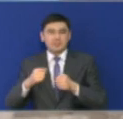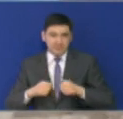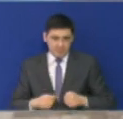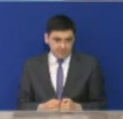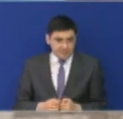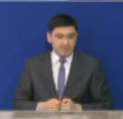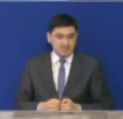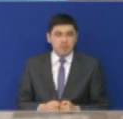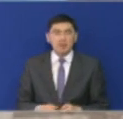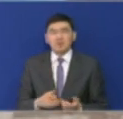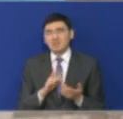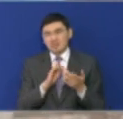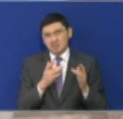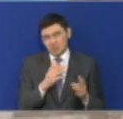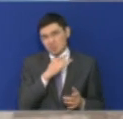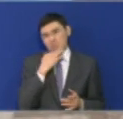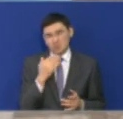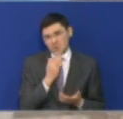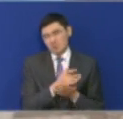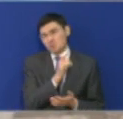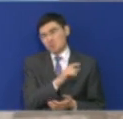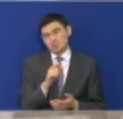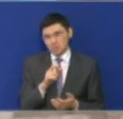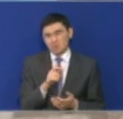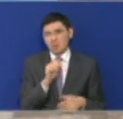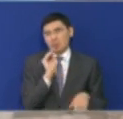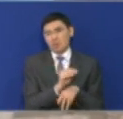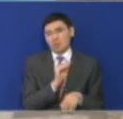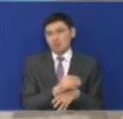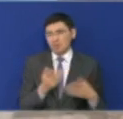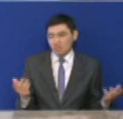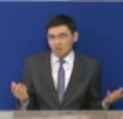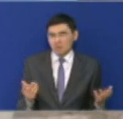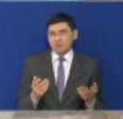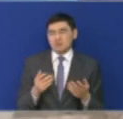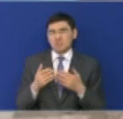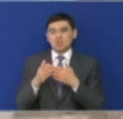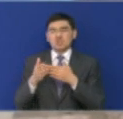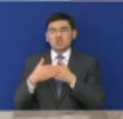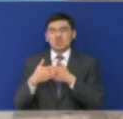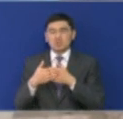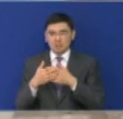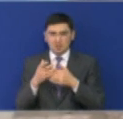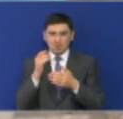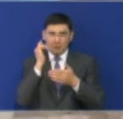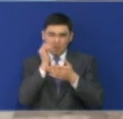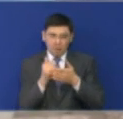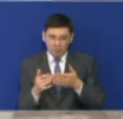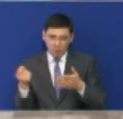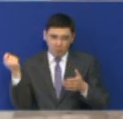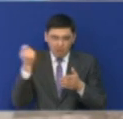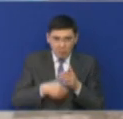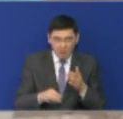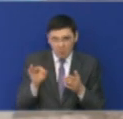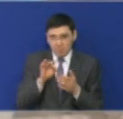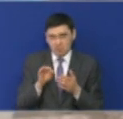Әлеуметтік желілерде бәзбіреулер есікті қымтап, дәнекерлеп тастады деген сөзді тарады. Бұл